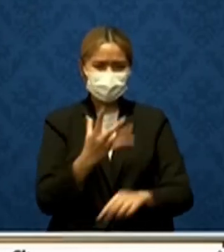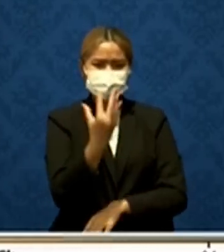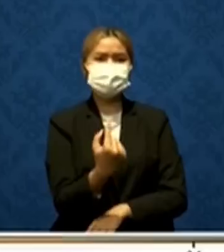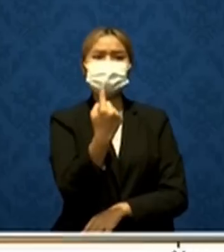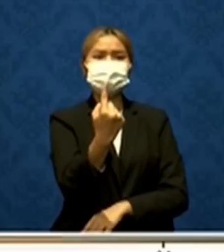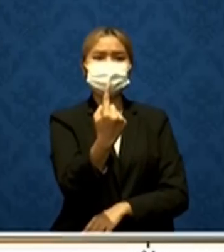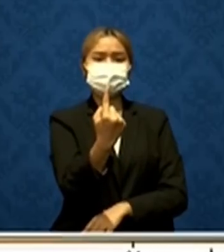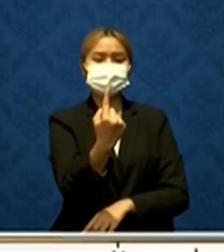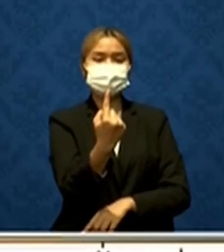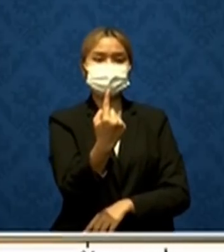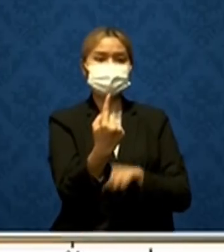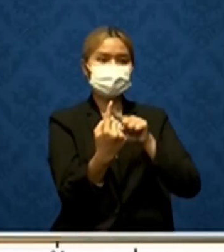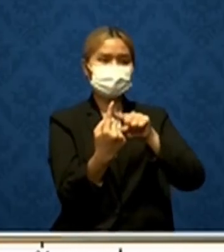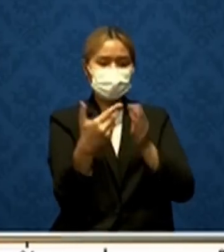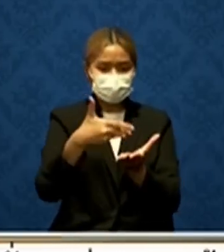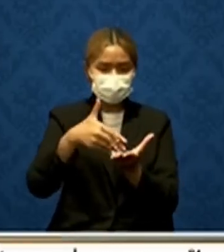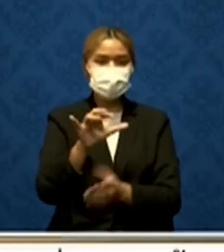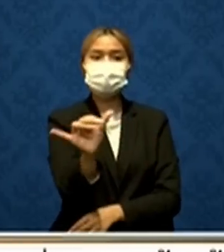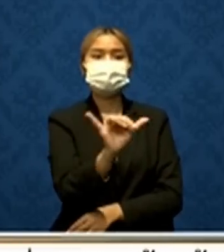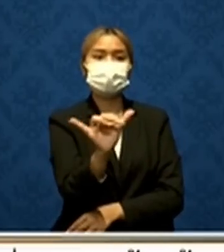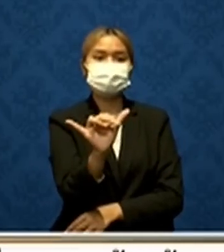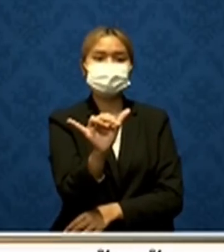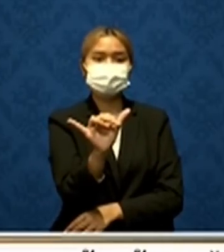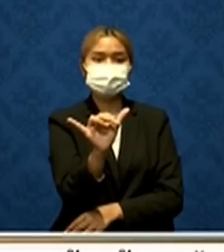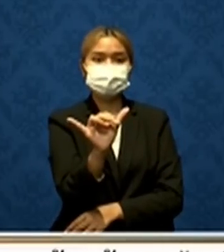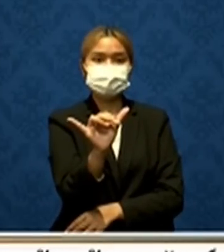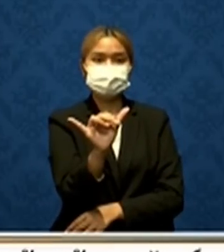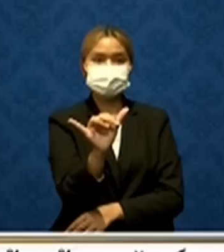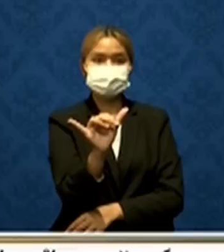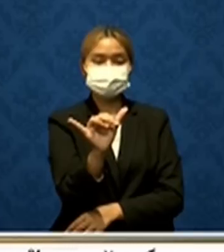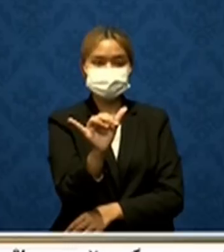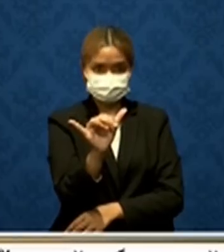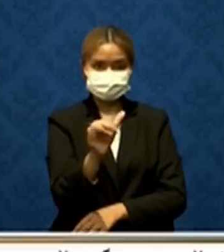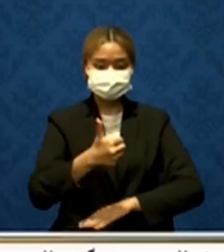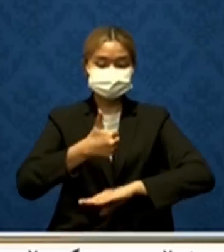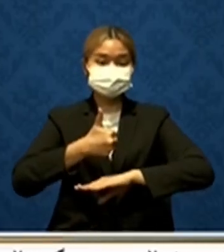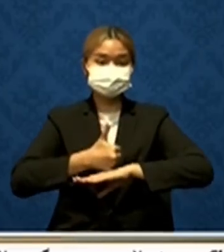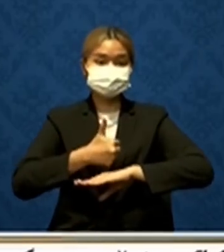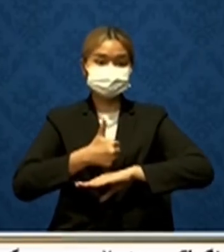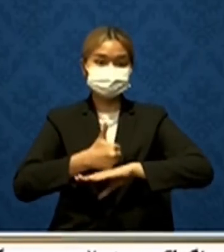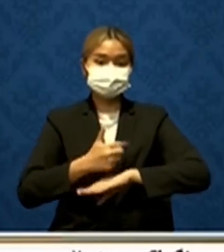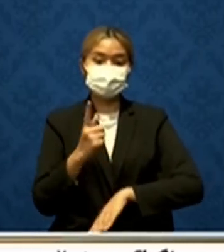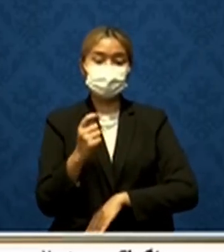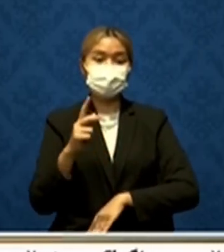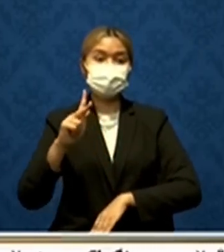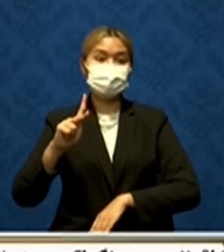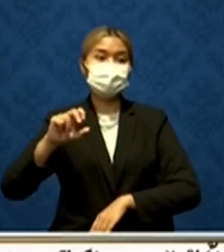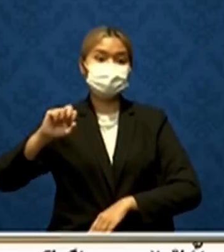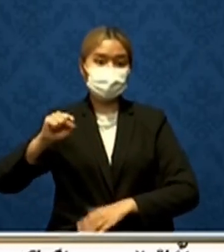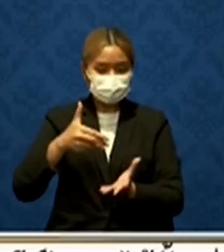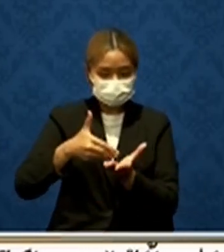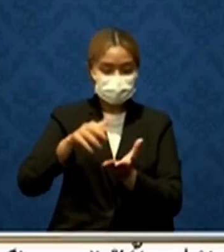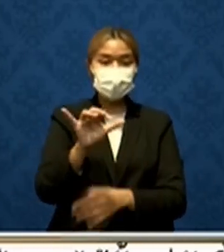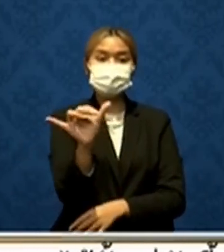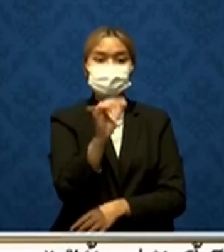แม่มีมติให้ไล่ออกแล้วคืออดีตรักษาการผู้อำนวยการที่ขออนุญาตขาดเรียนที่ไม่ได้